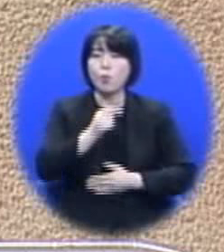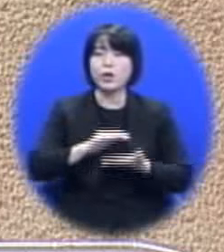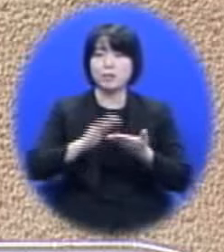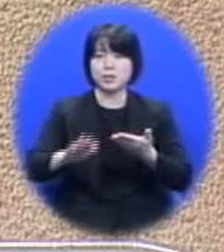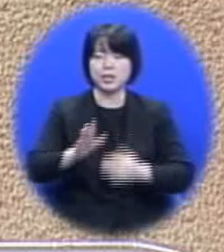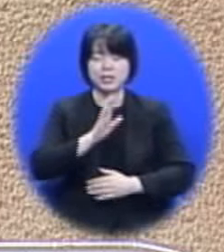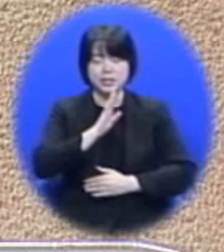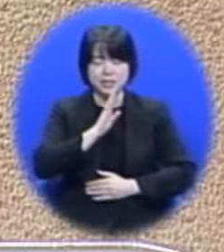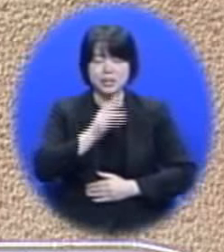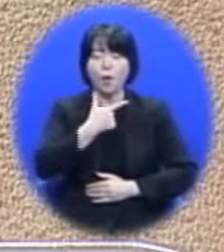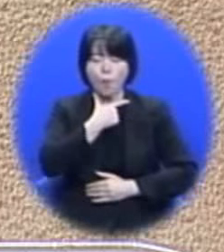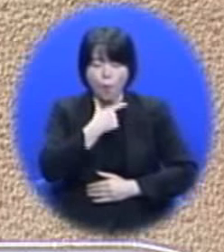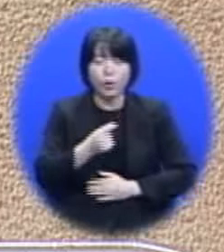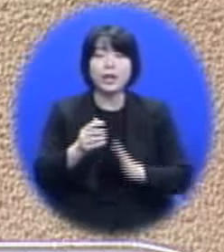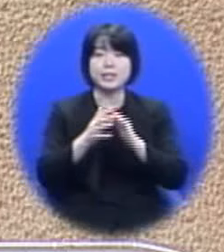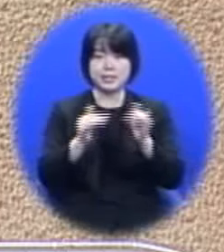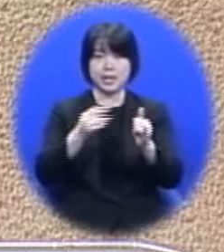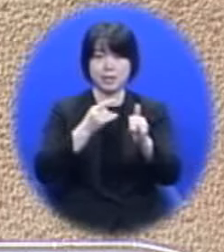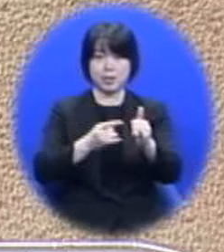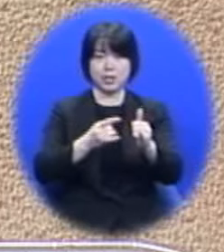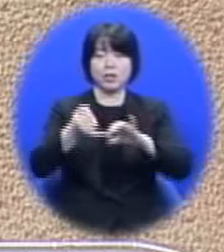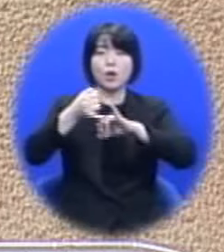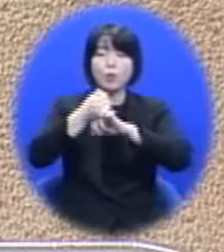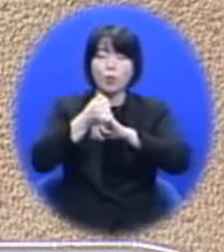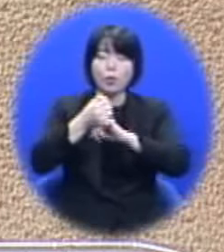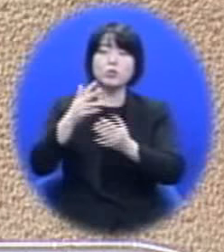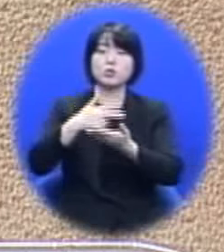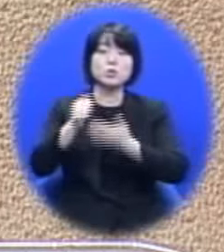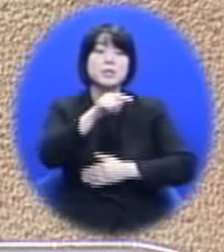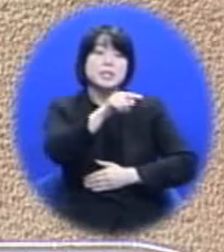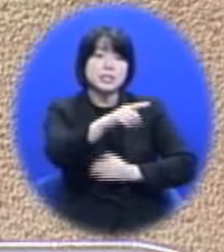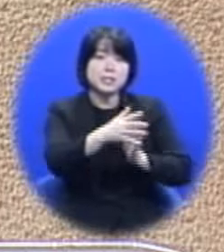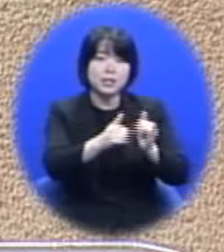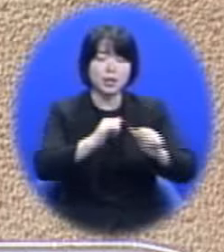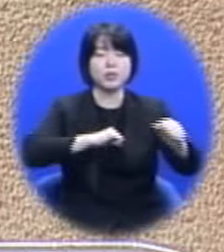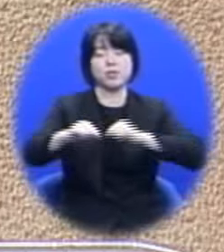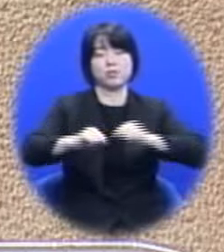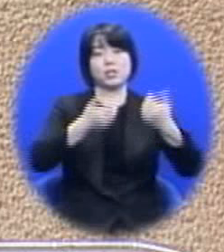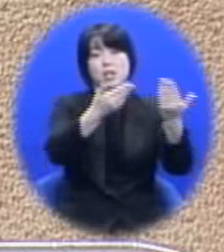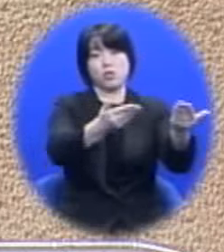진정으로 갈망하는 사람에게는 반드시 주님이 그에게 역사하세요.